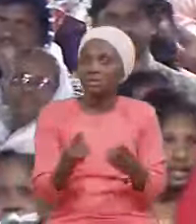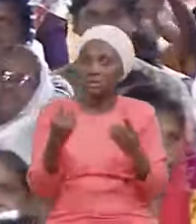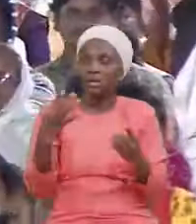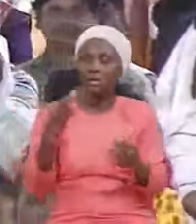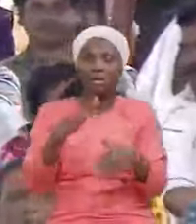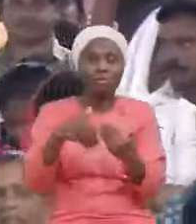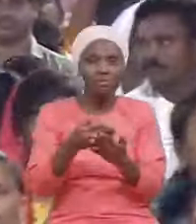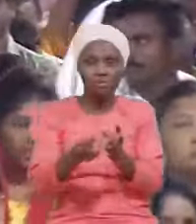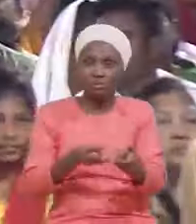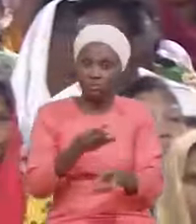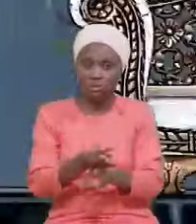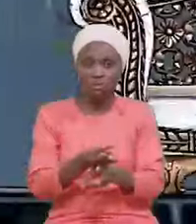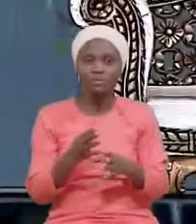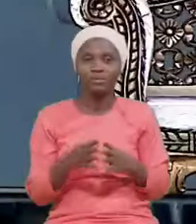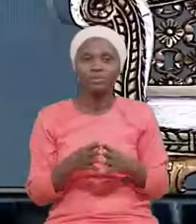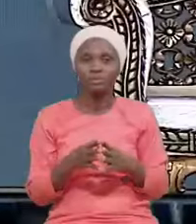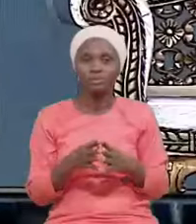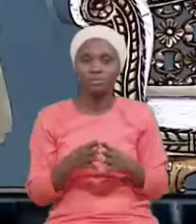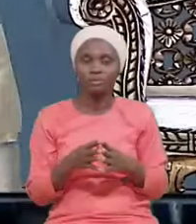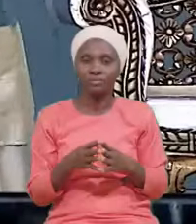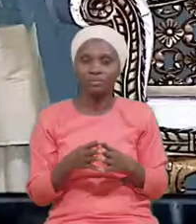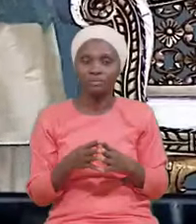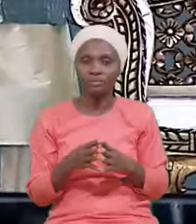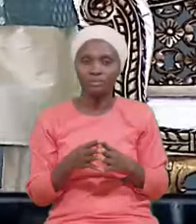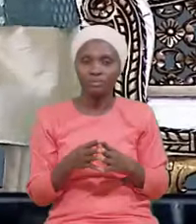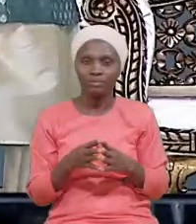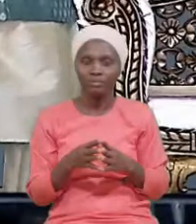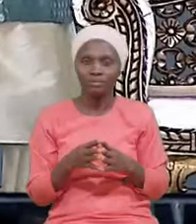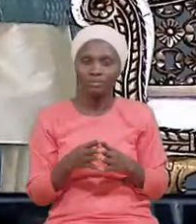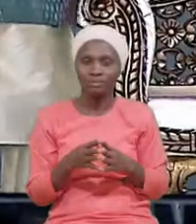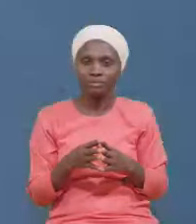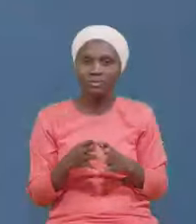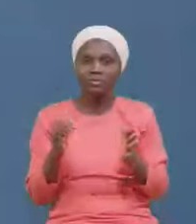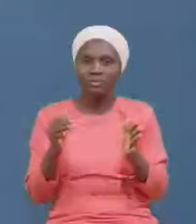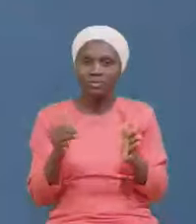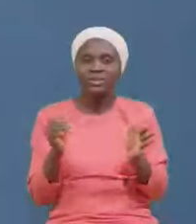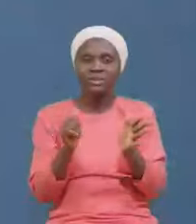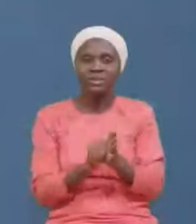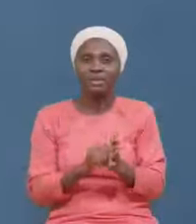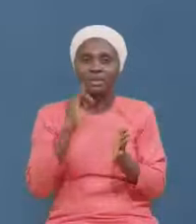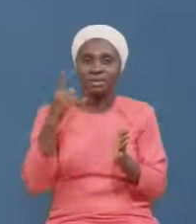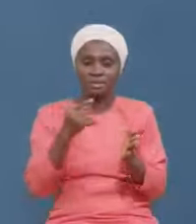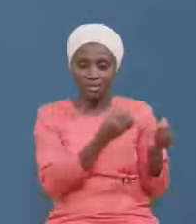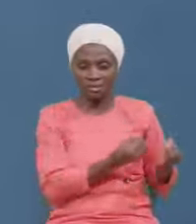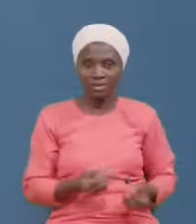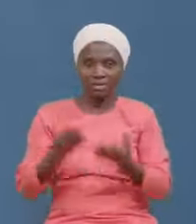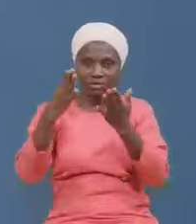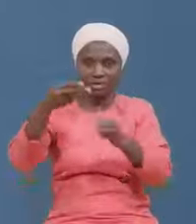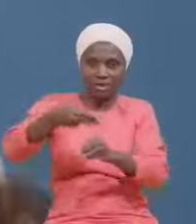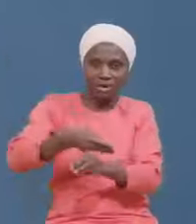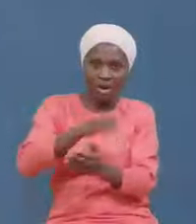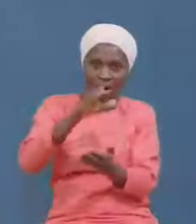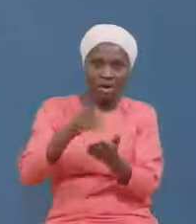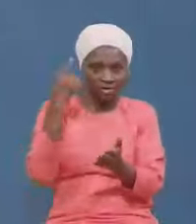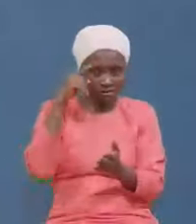the world. సకల మానవాళి పాపములు తొలగించివేయు గొర్రెని గొర్రె పిల్ల. That's a sacrificial lamb for you. అది మీ